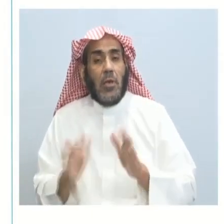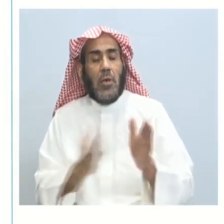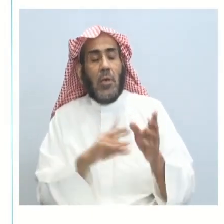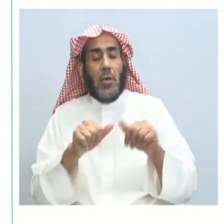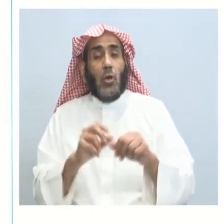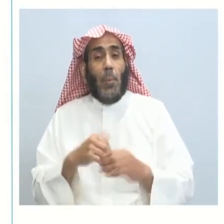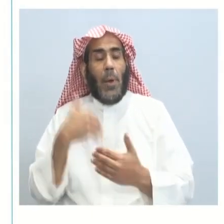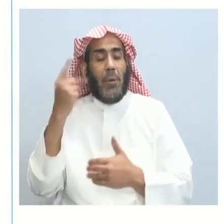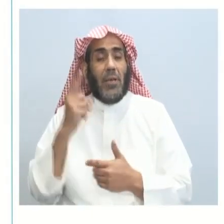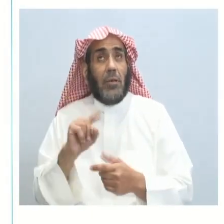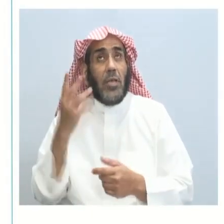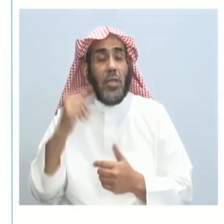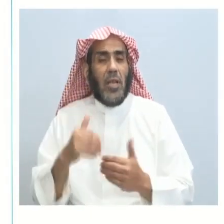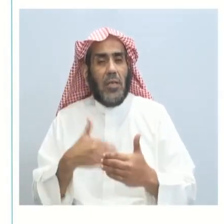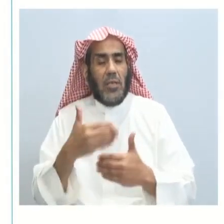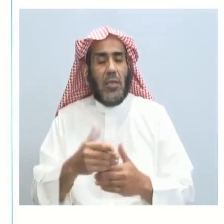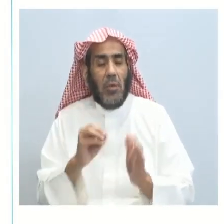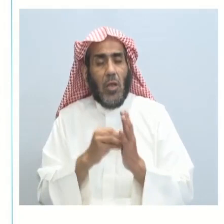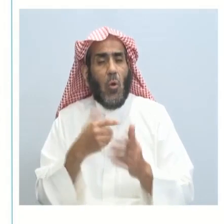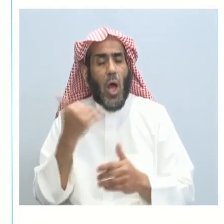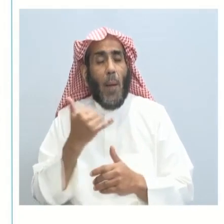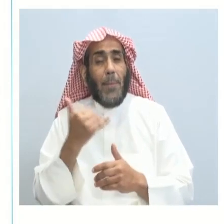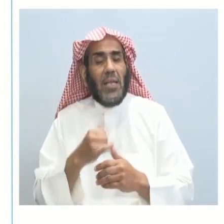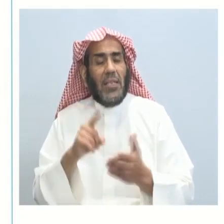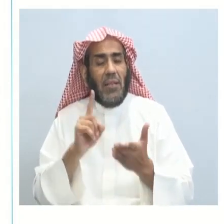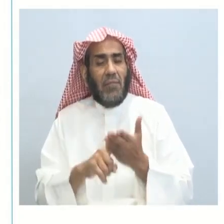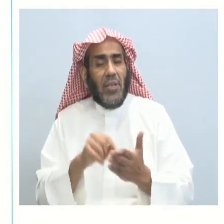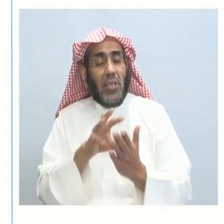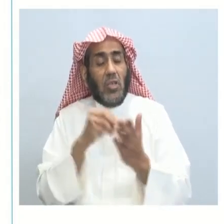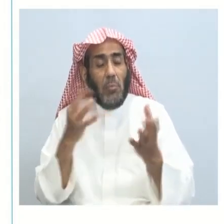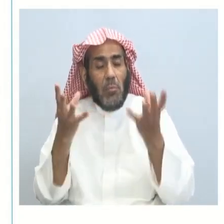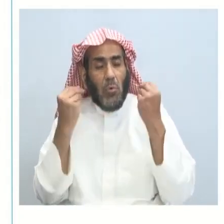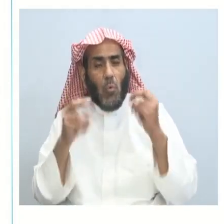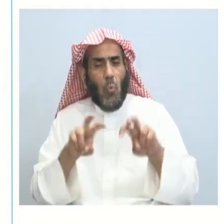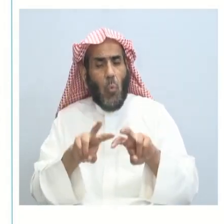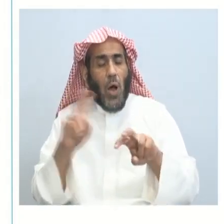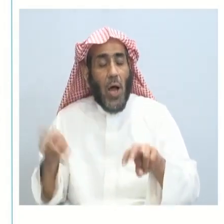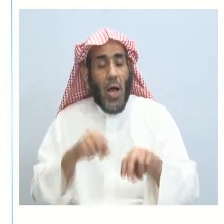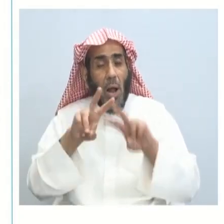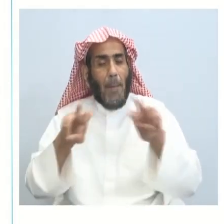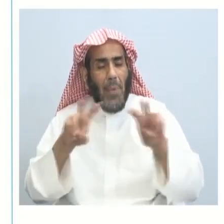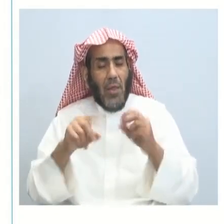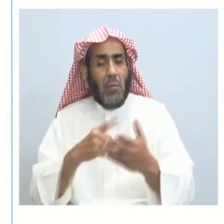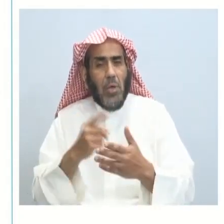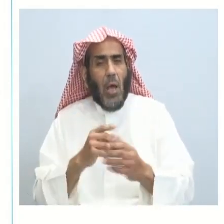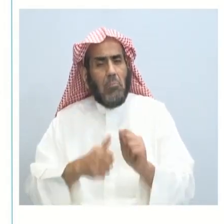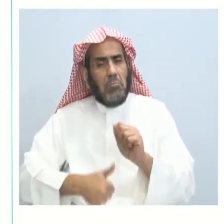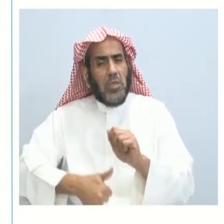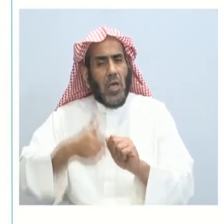الله سنستكمل الحديث سنتناول اهميه تنفيذ جمع المعلومات والبحث البيئي باتقان